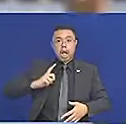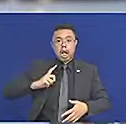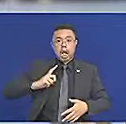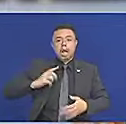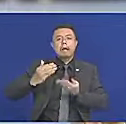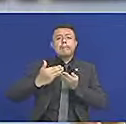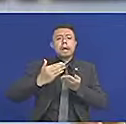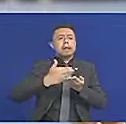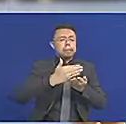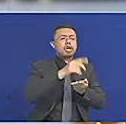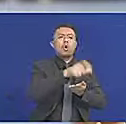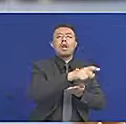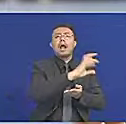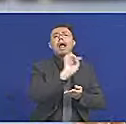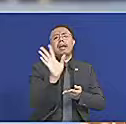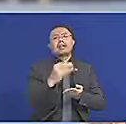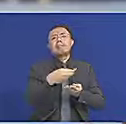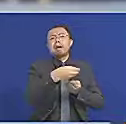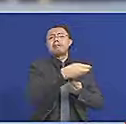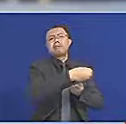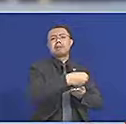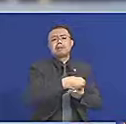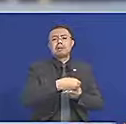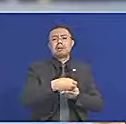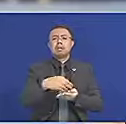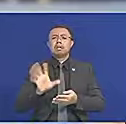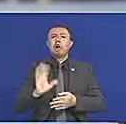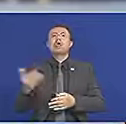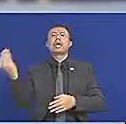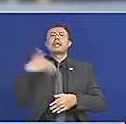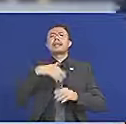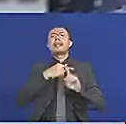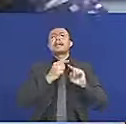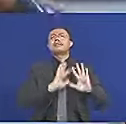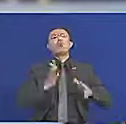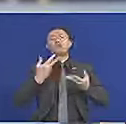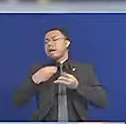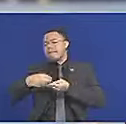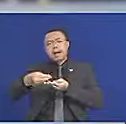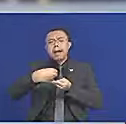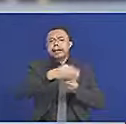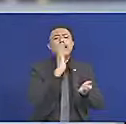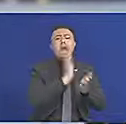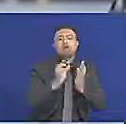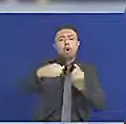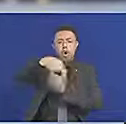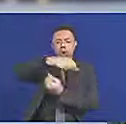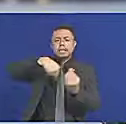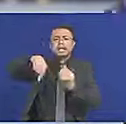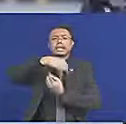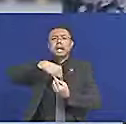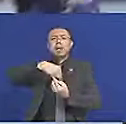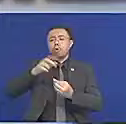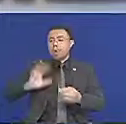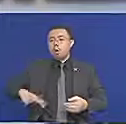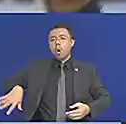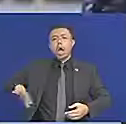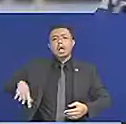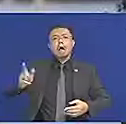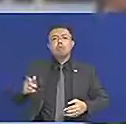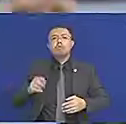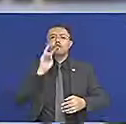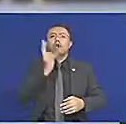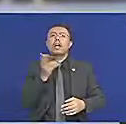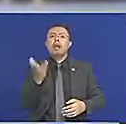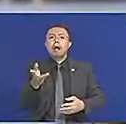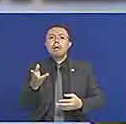bagi untuk orang lain. Ya, enggak usah ke gereja. Bagi orang di sekitarmu, familimu,